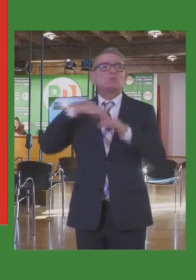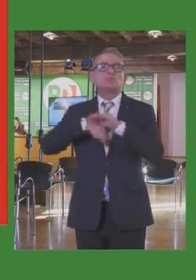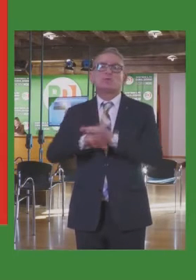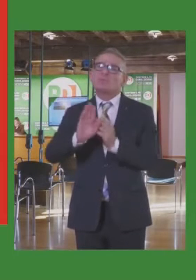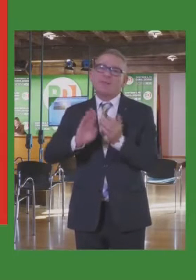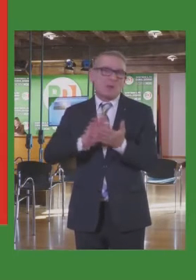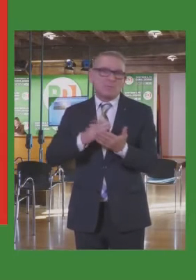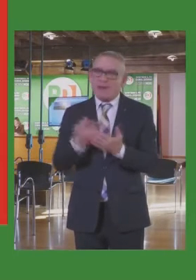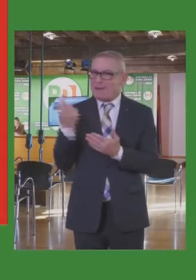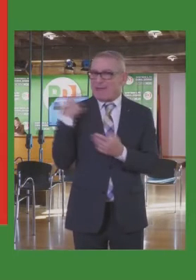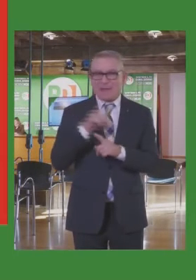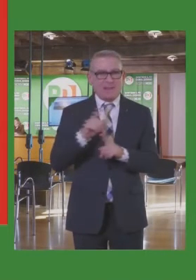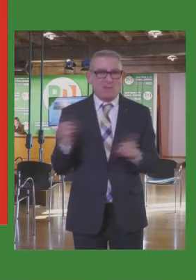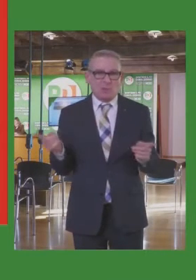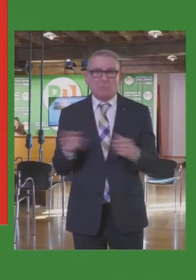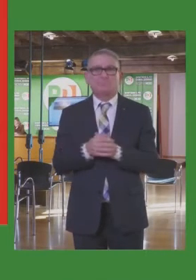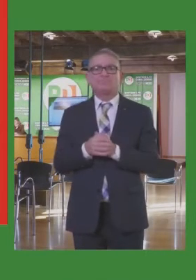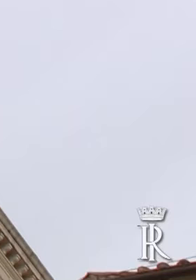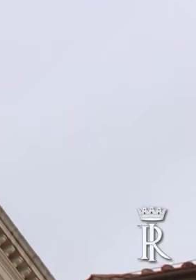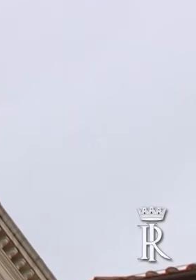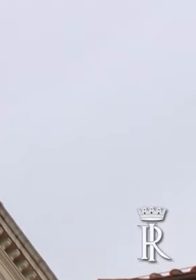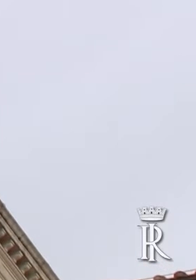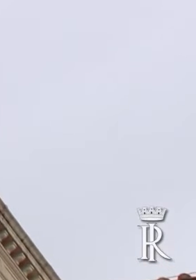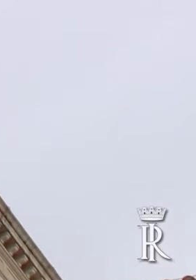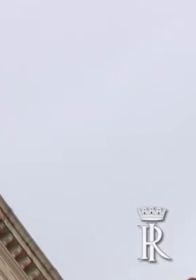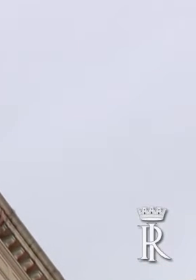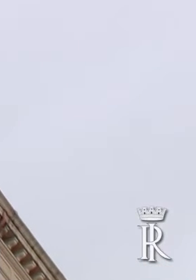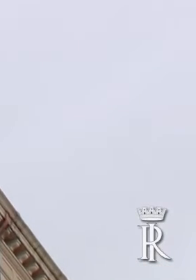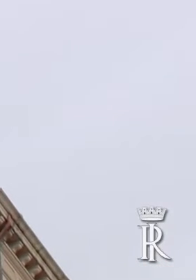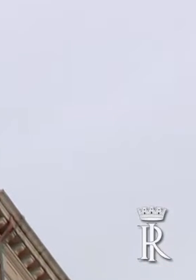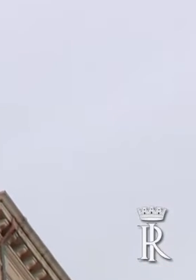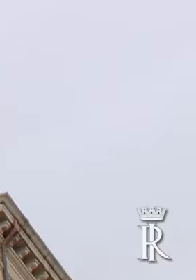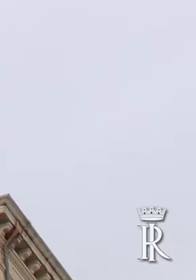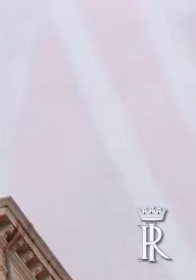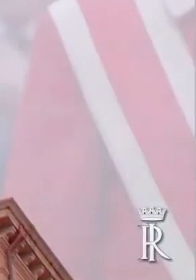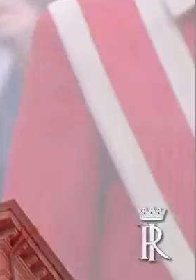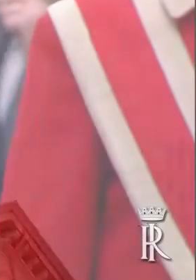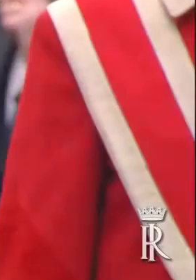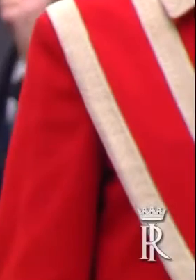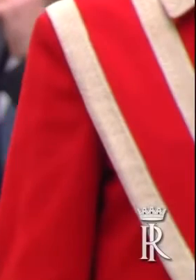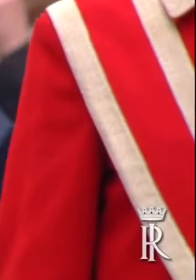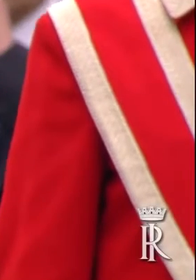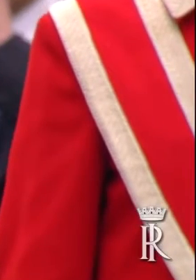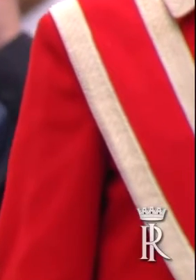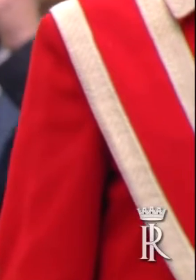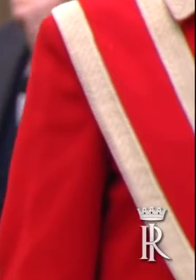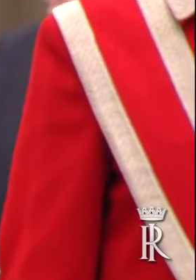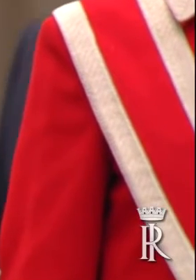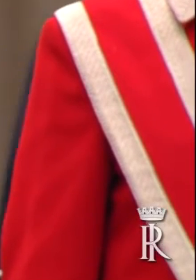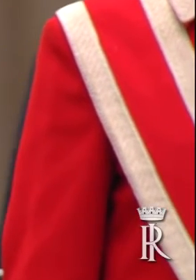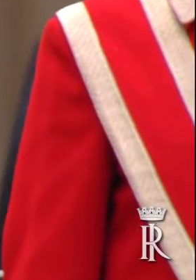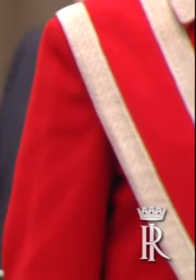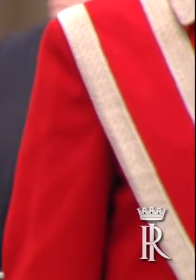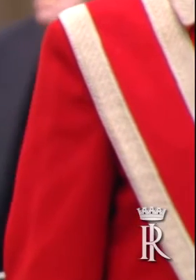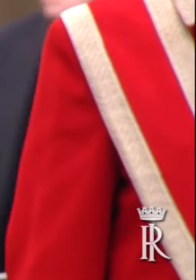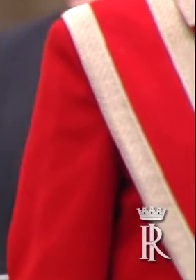di legislatura per completarla nei tempi naturali, con l'elezione di una o un capo dello Stato super partes, che sia da garanzia